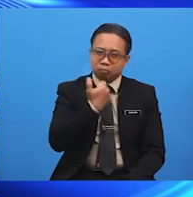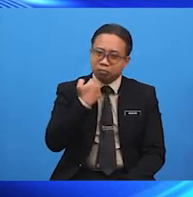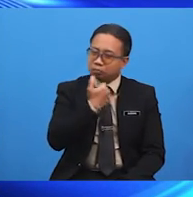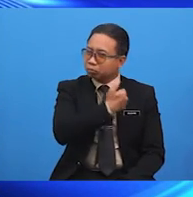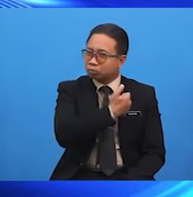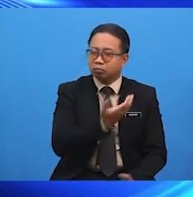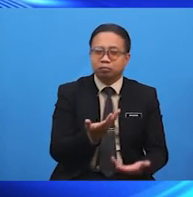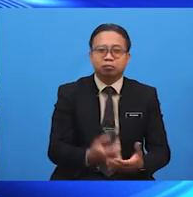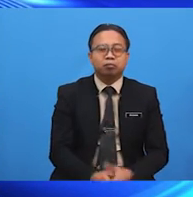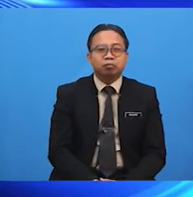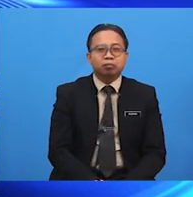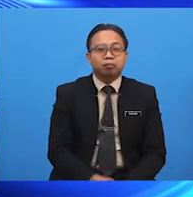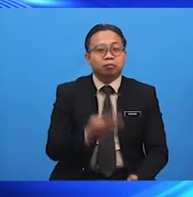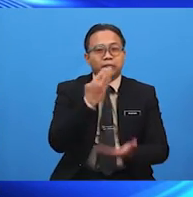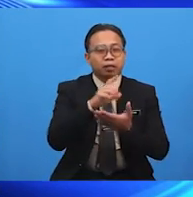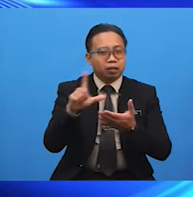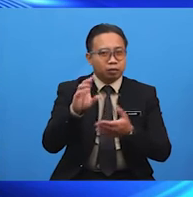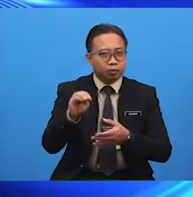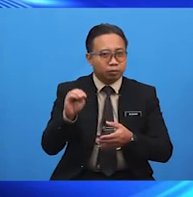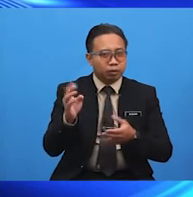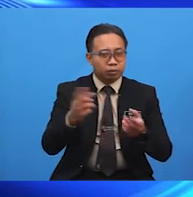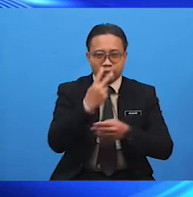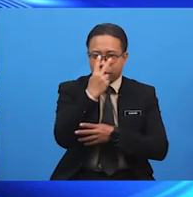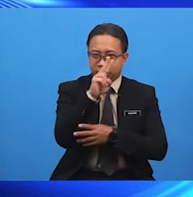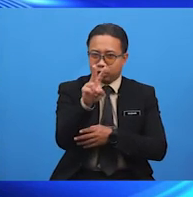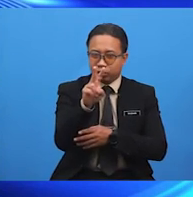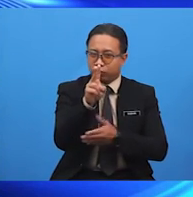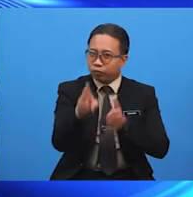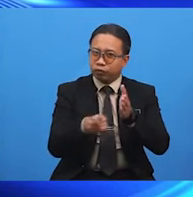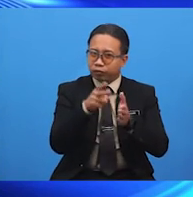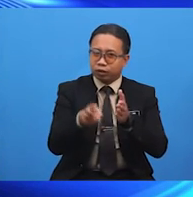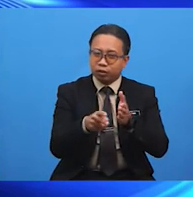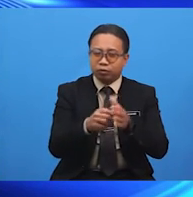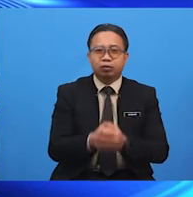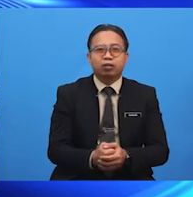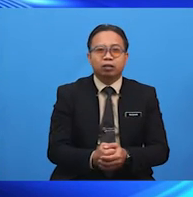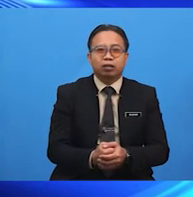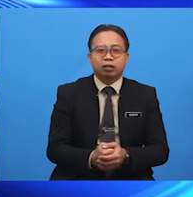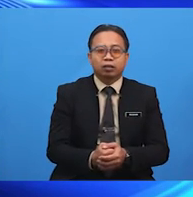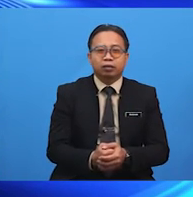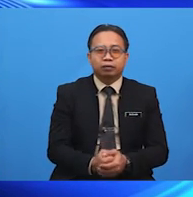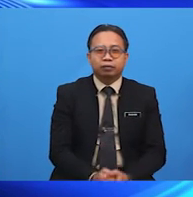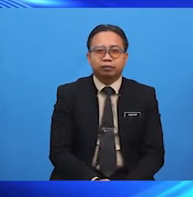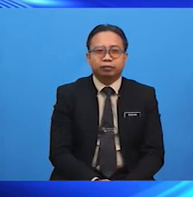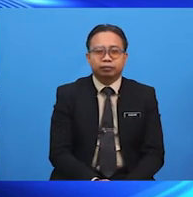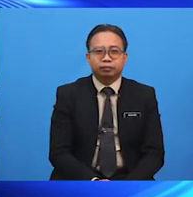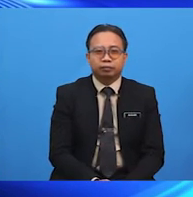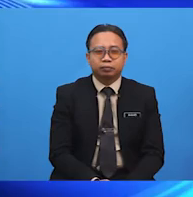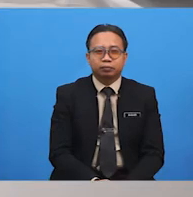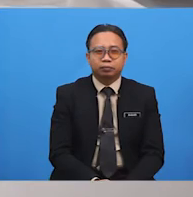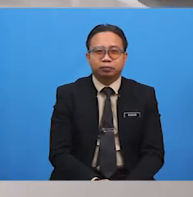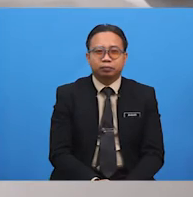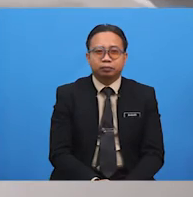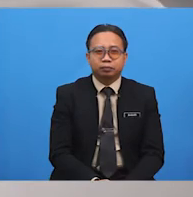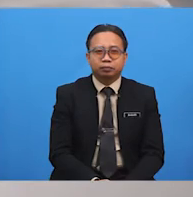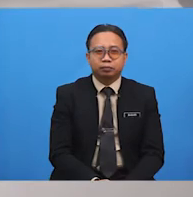ke? Okey, baiklah para pelajar. Mari kita tonton video demonstrasi yang seterusnya. Ha, bukan demonstrasi goreng pisang, ya?